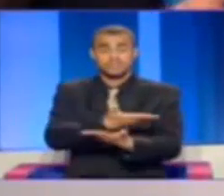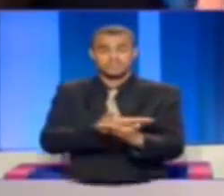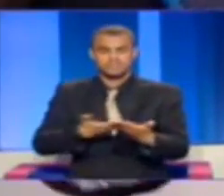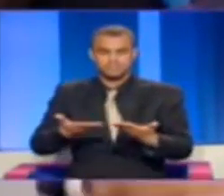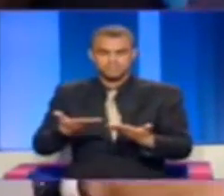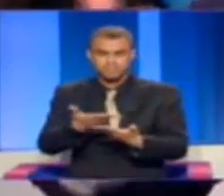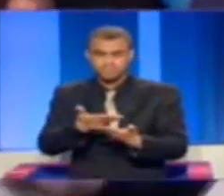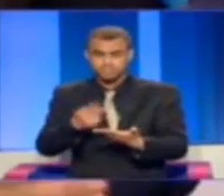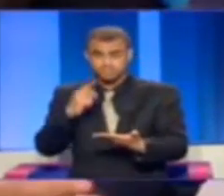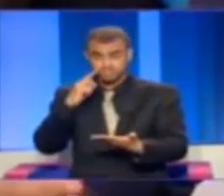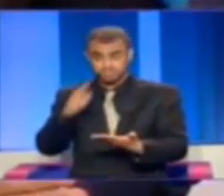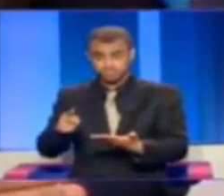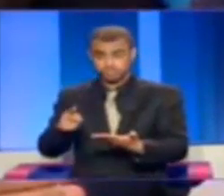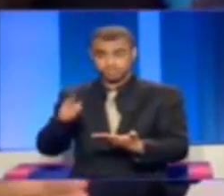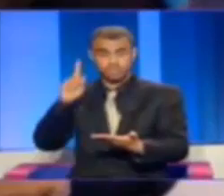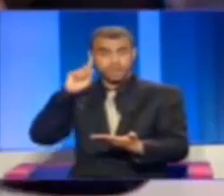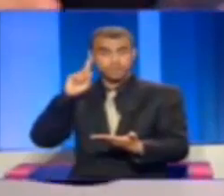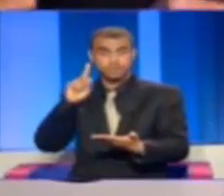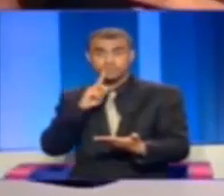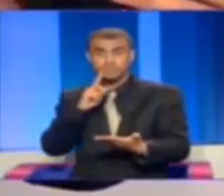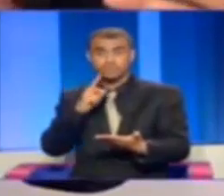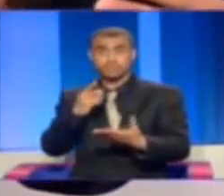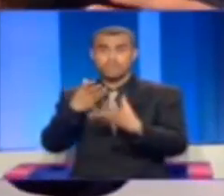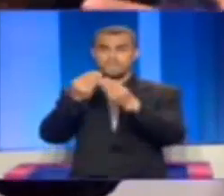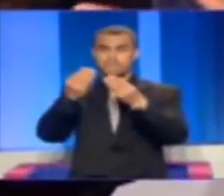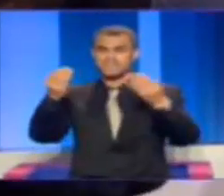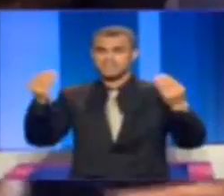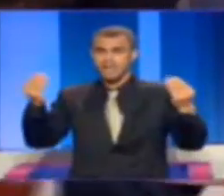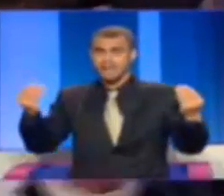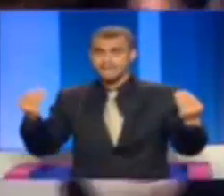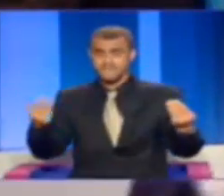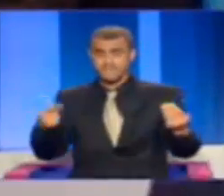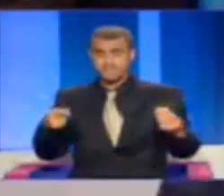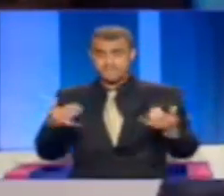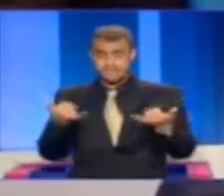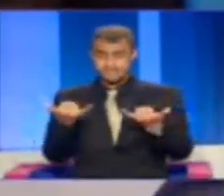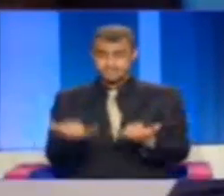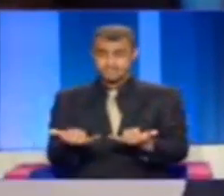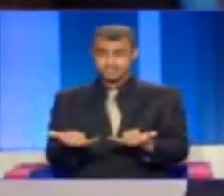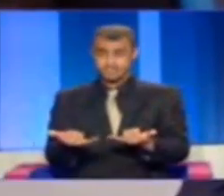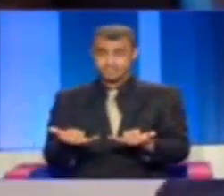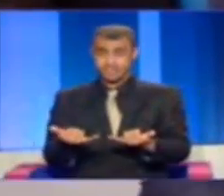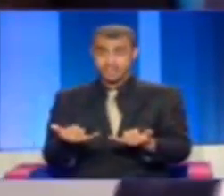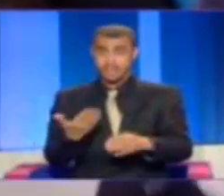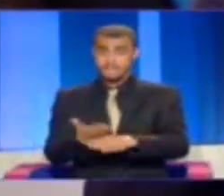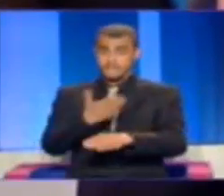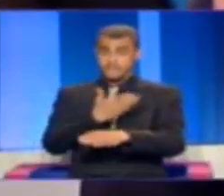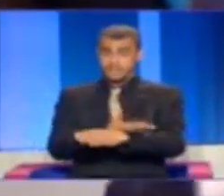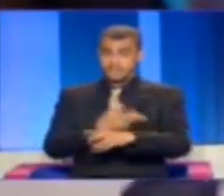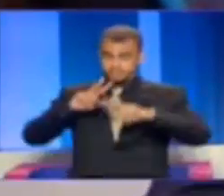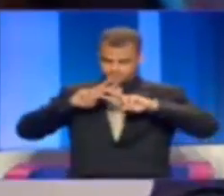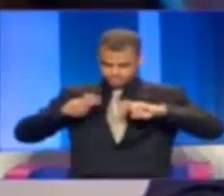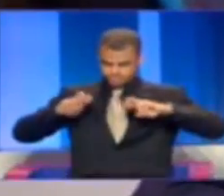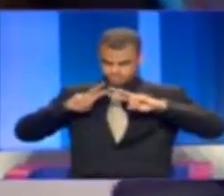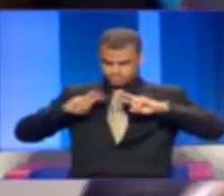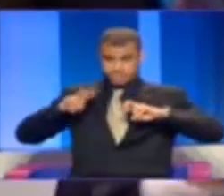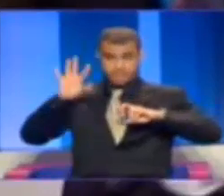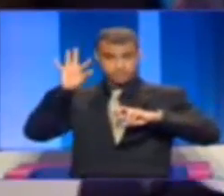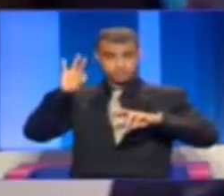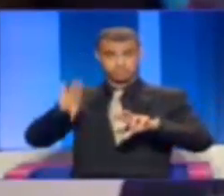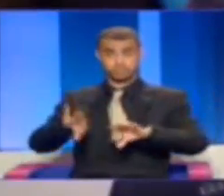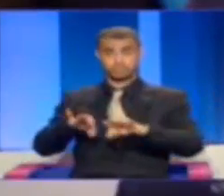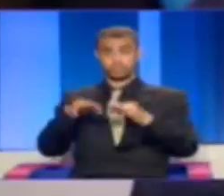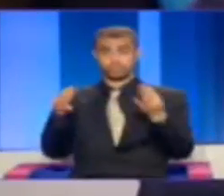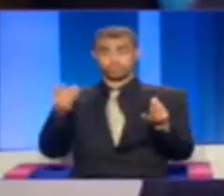اللي وصل الصمم وصل الدرجة هذه. احنا بغينا بهذا الكشف المبكر وهذا التشخيص